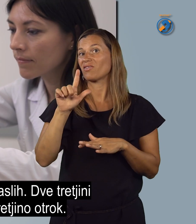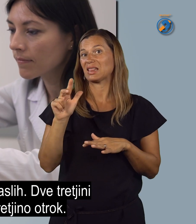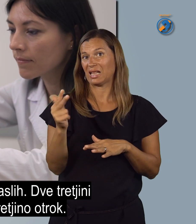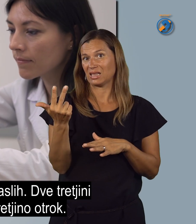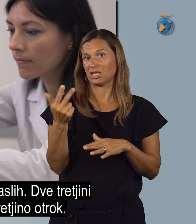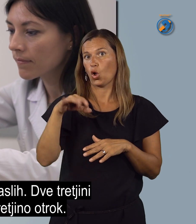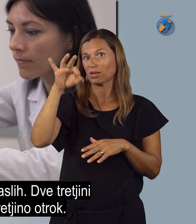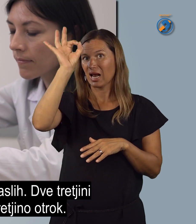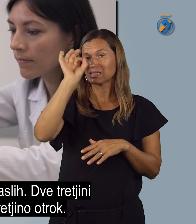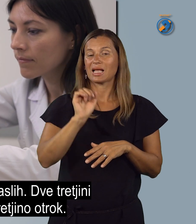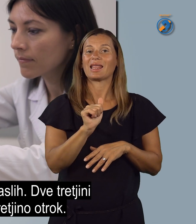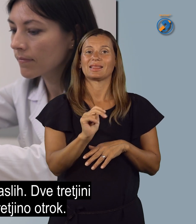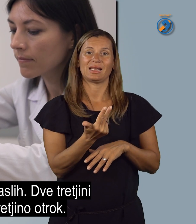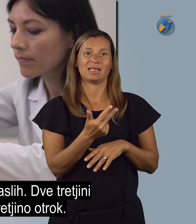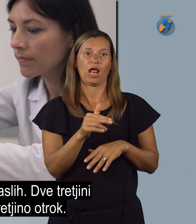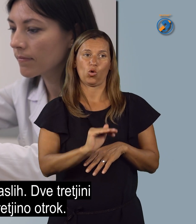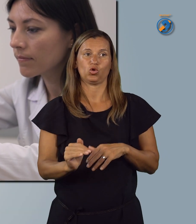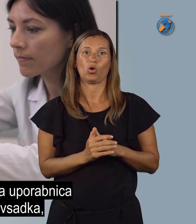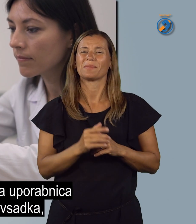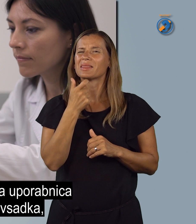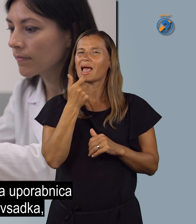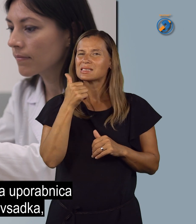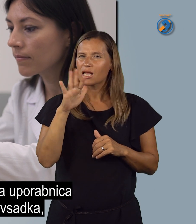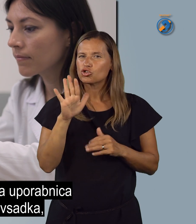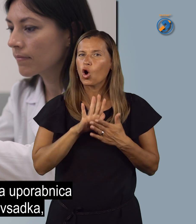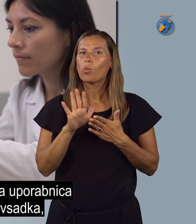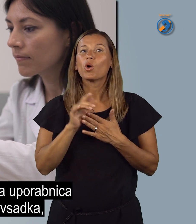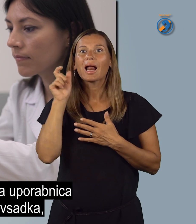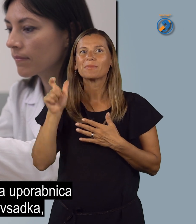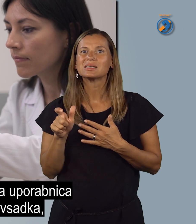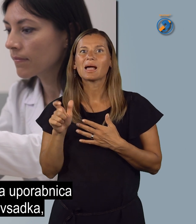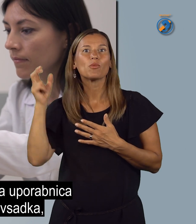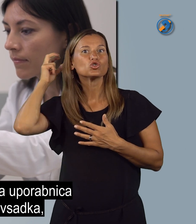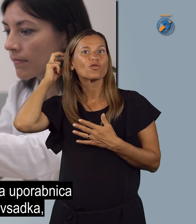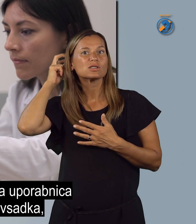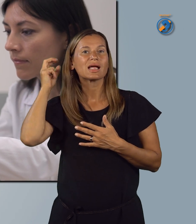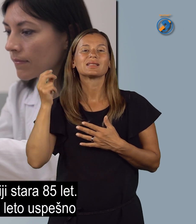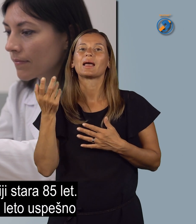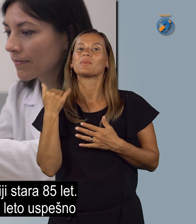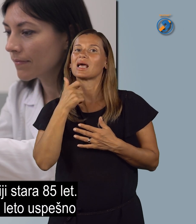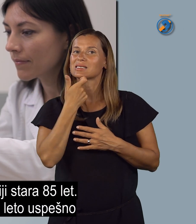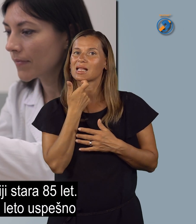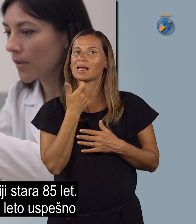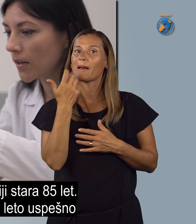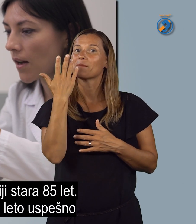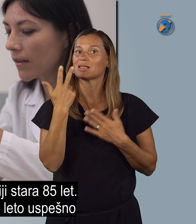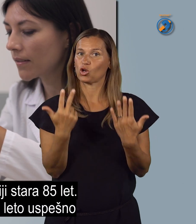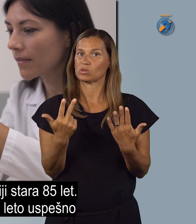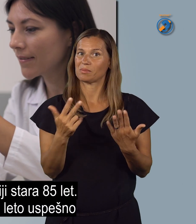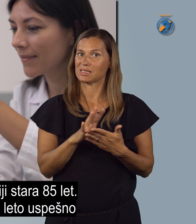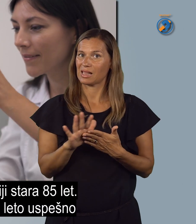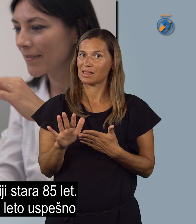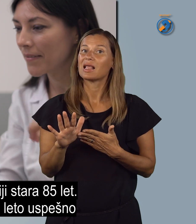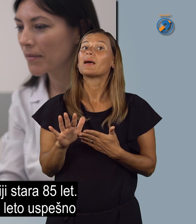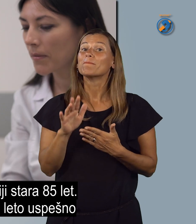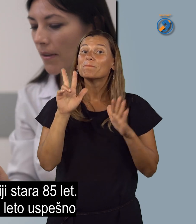2/3 odraslih, 1/3 otrok. Naša najstarejša uporabnica polževega vsadka je bila ob operaciji stara